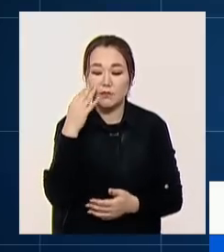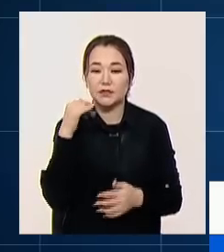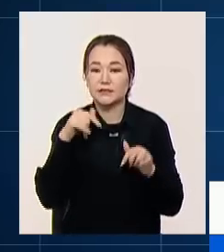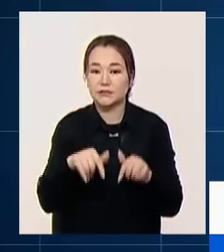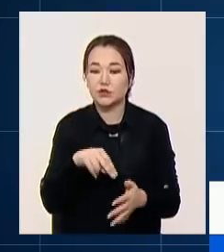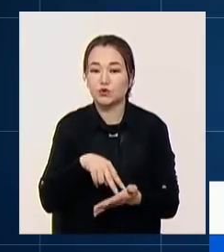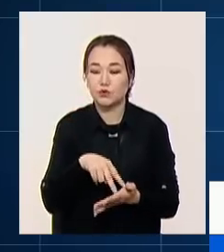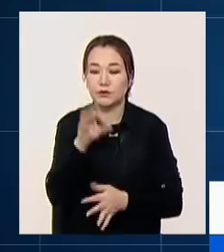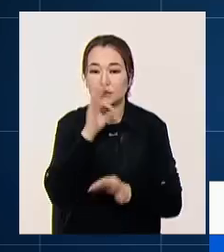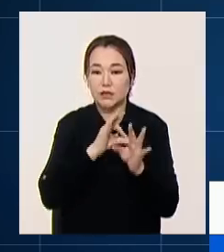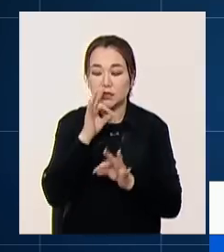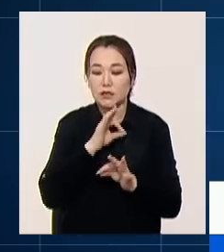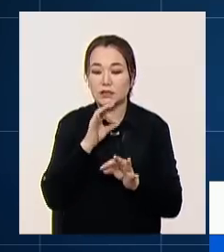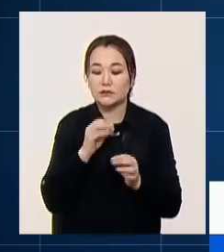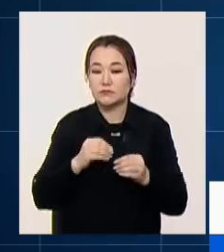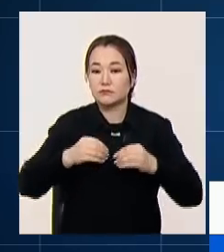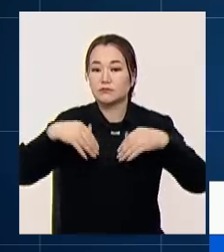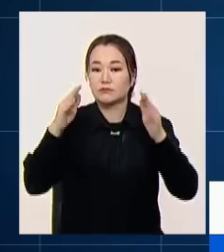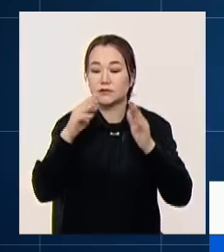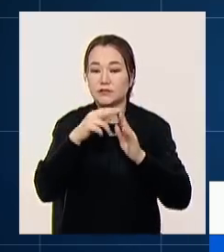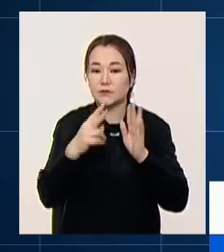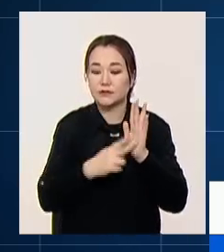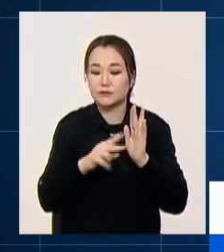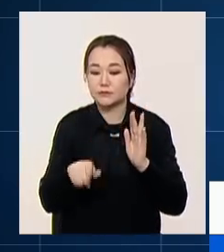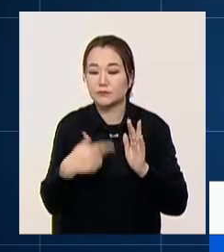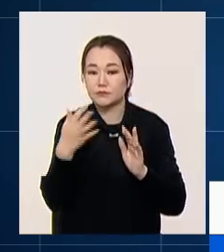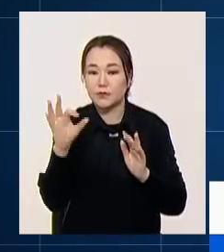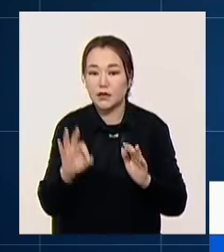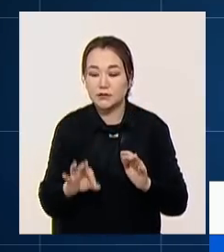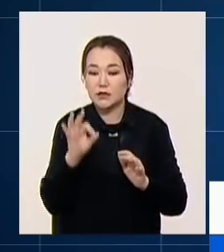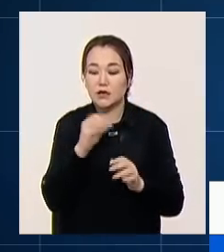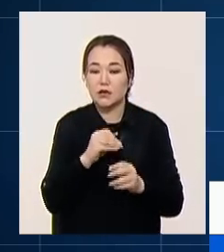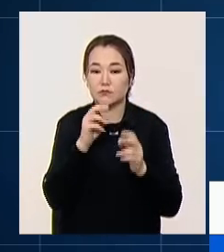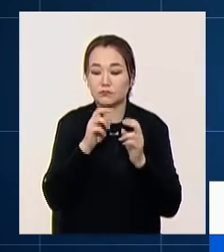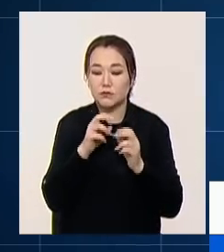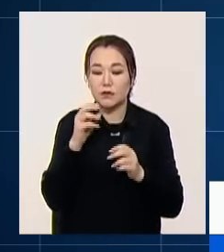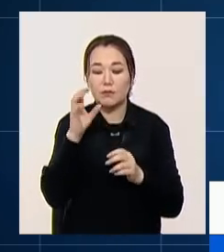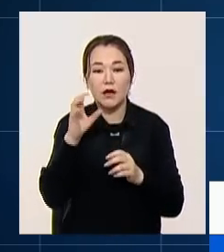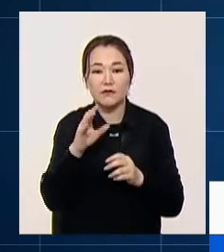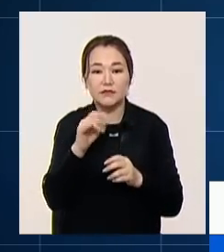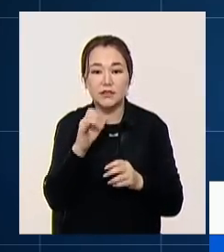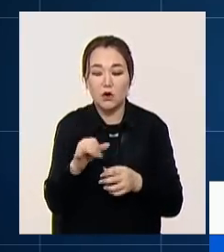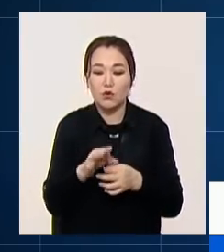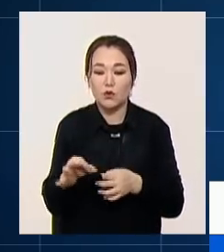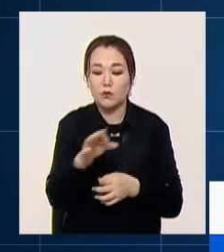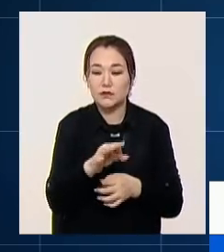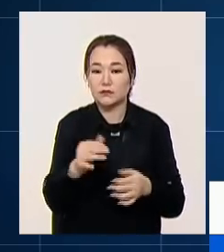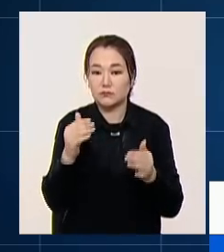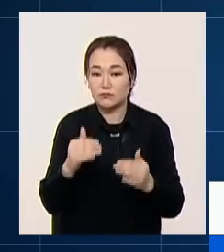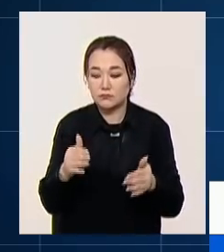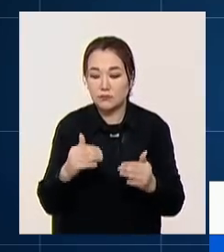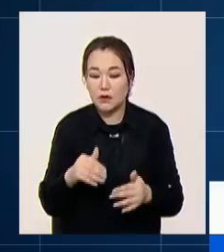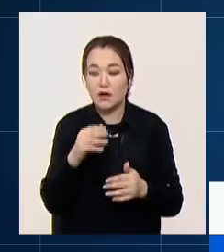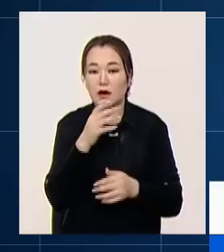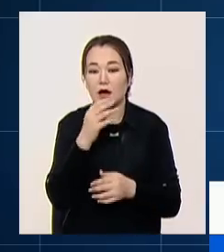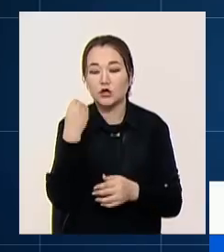Здесь стоимость медикаментов взлетела на 17,5%. Следом в антирейтинге Мангистауская область. В Актюбинской области прайсы в